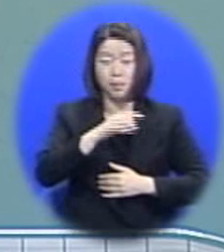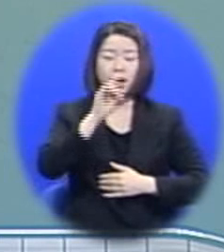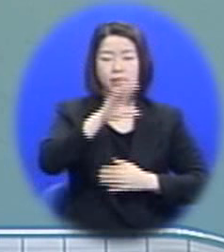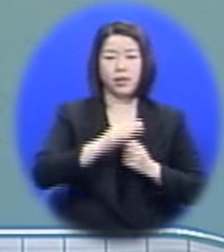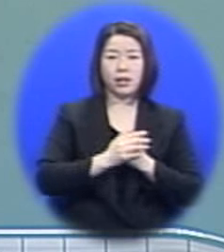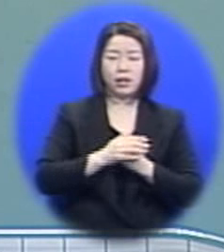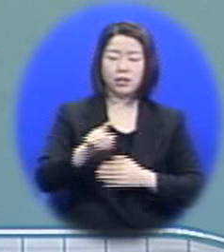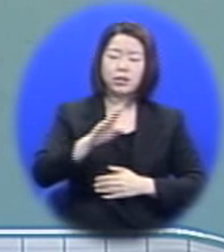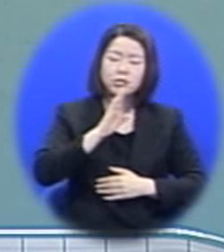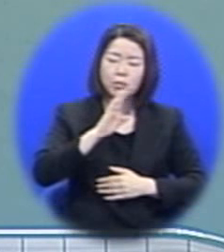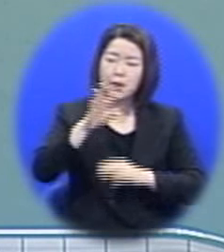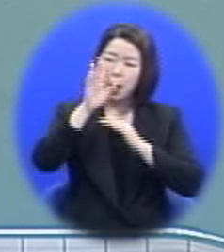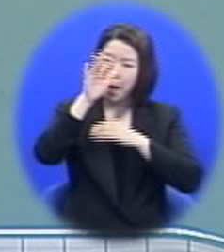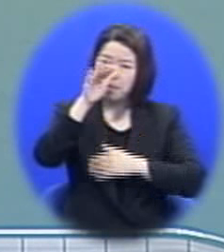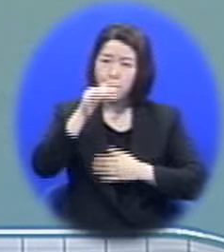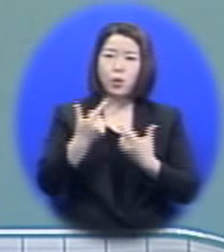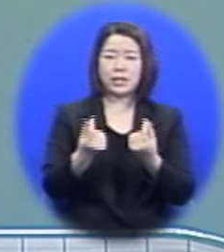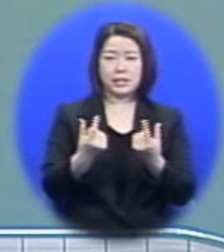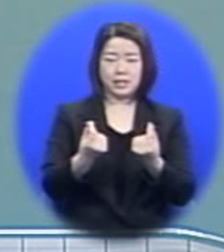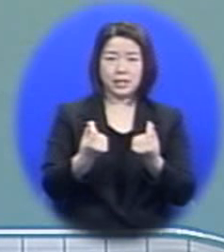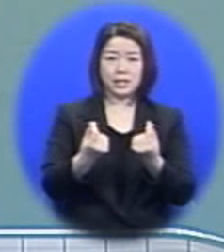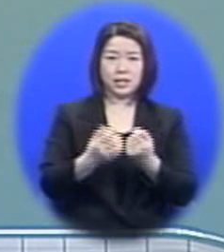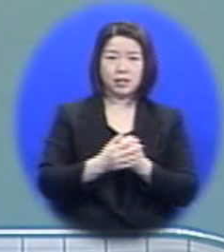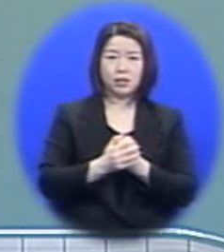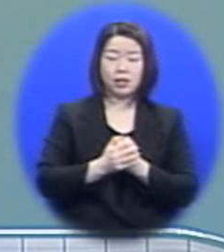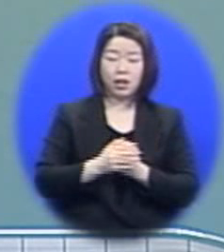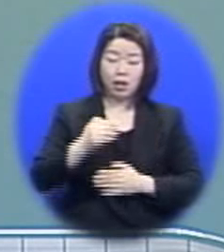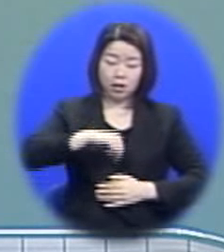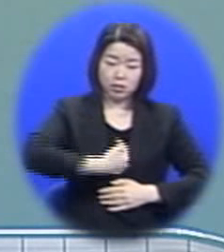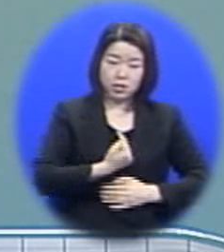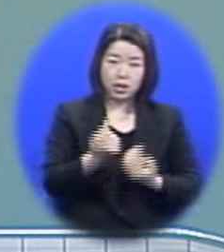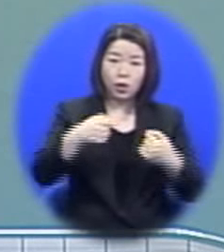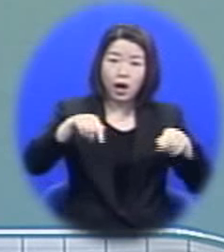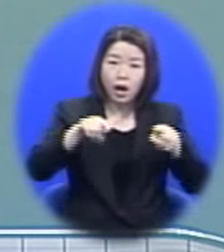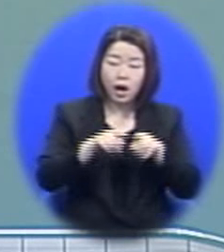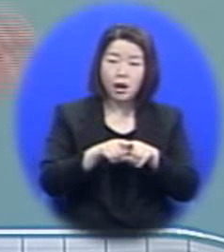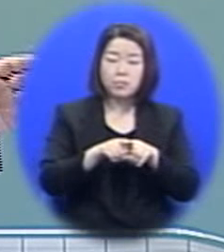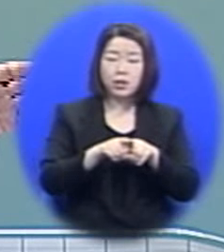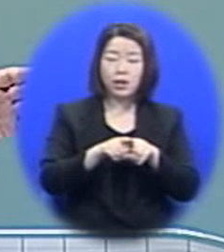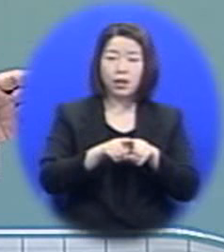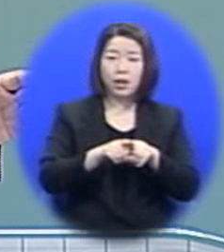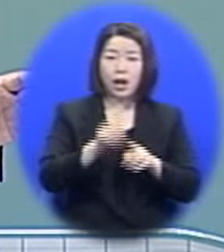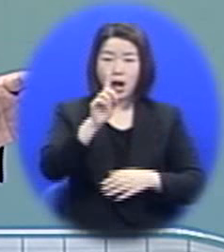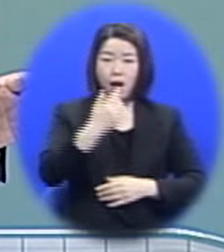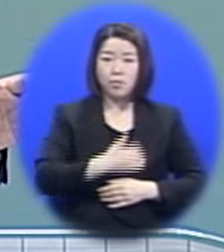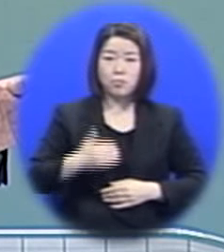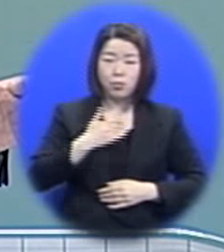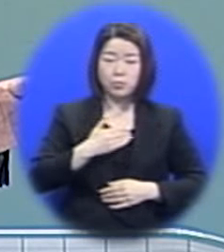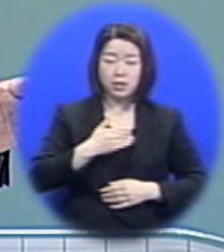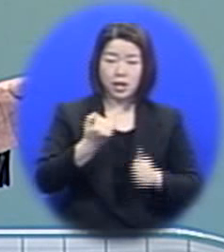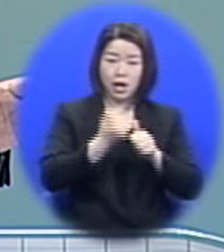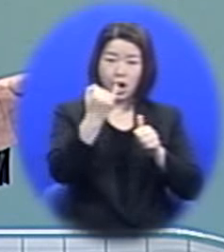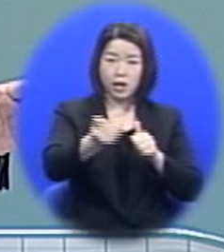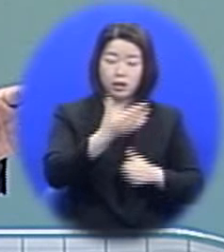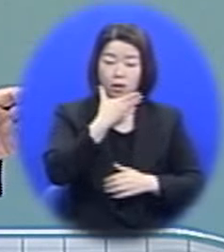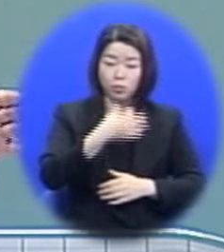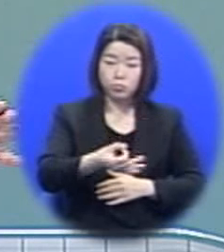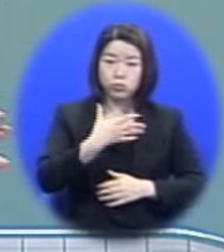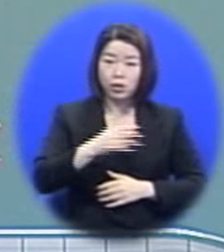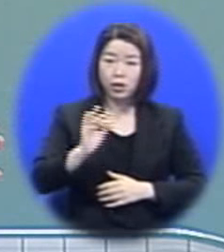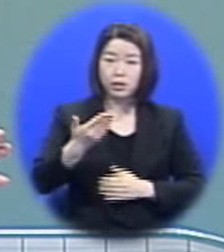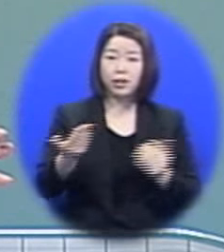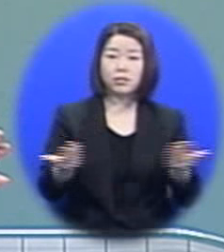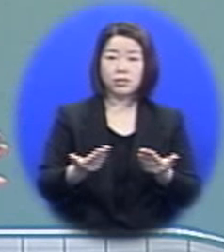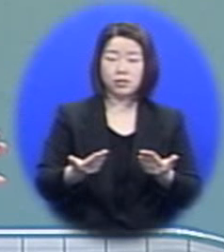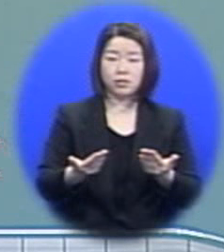정말 바보 같은 일입니다. 아니 자기와 한 몸인 아내가 불행하게 되는 일 그러면서